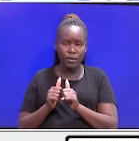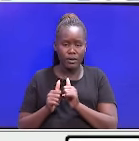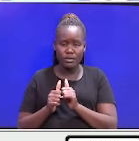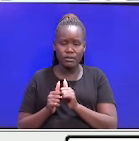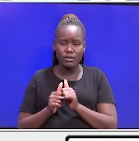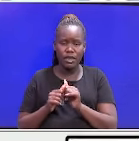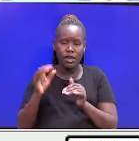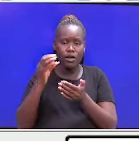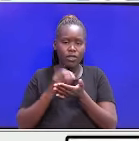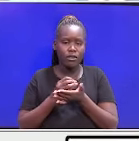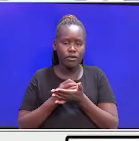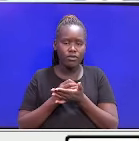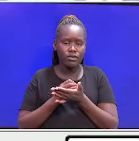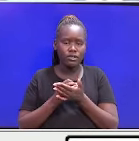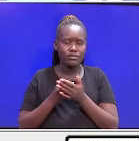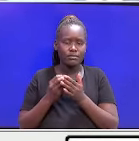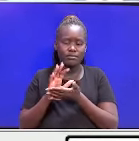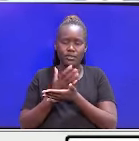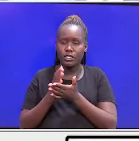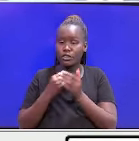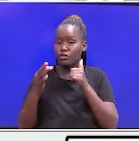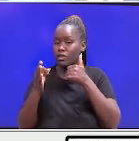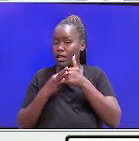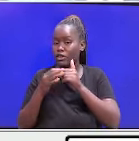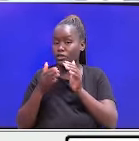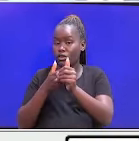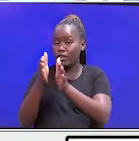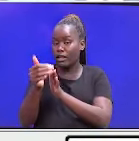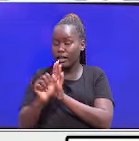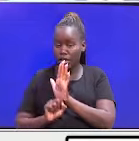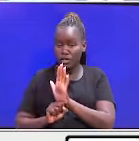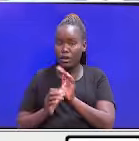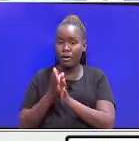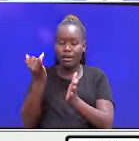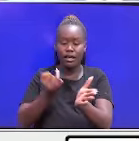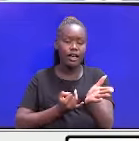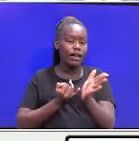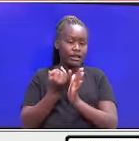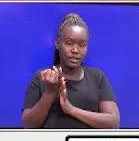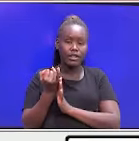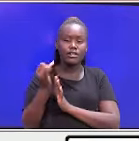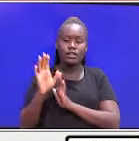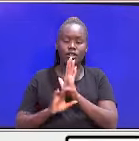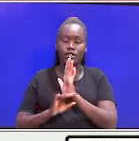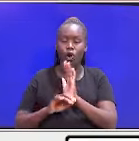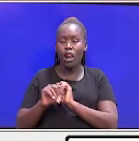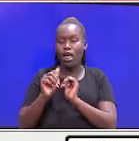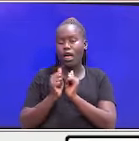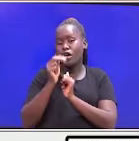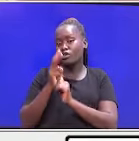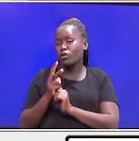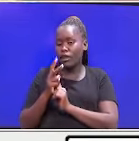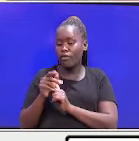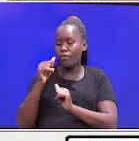holds, contrary to section 8 of the Leadership and Integrity Act 2012. Rogani amedai kuwa vitendo